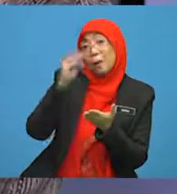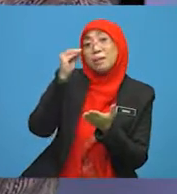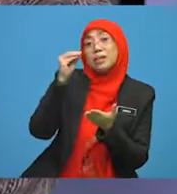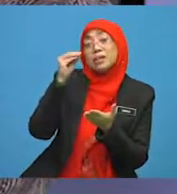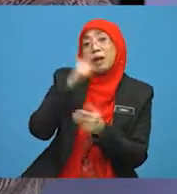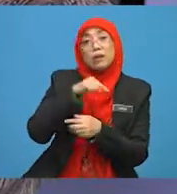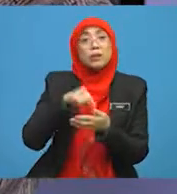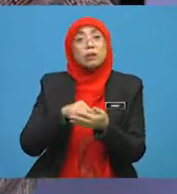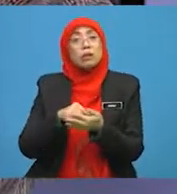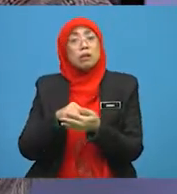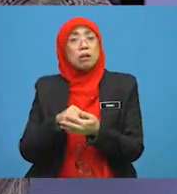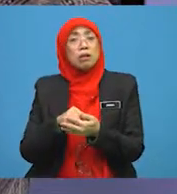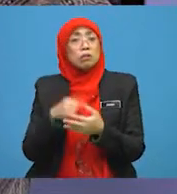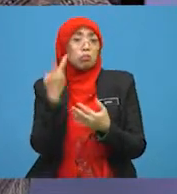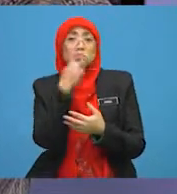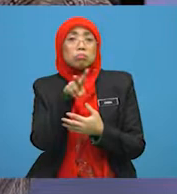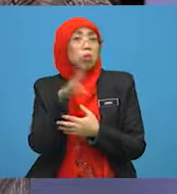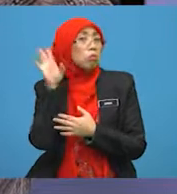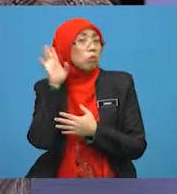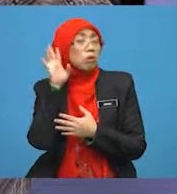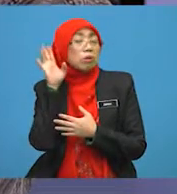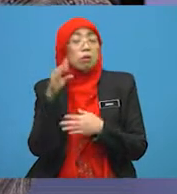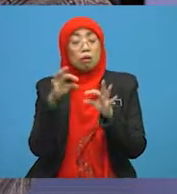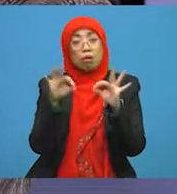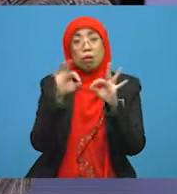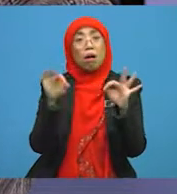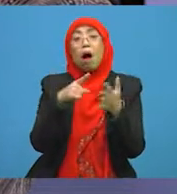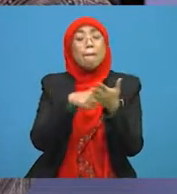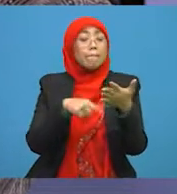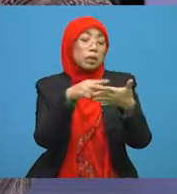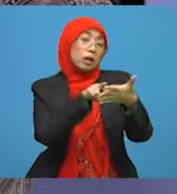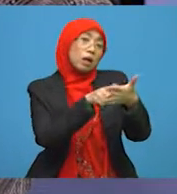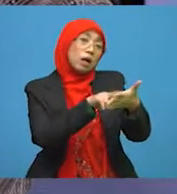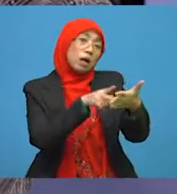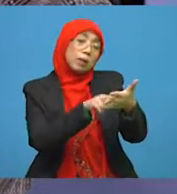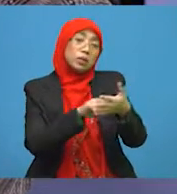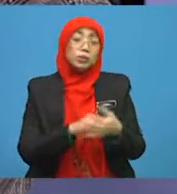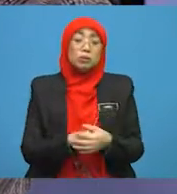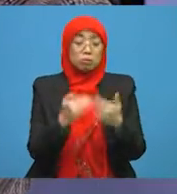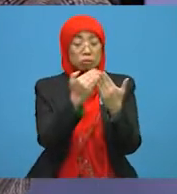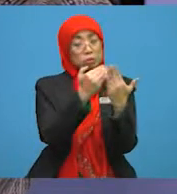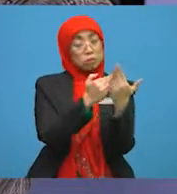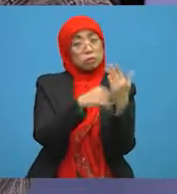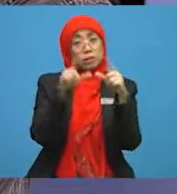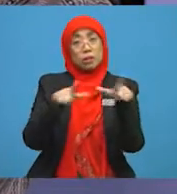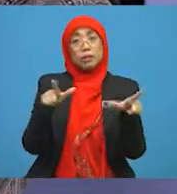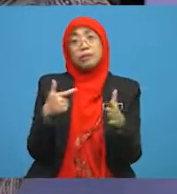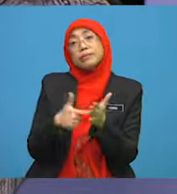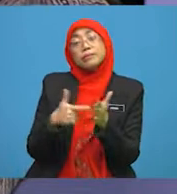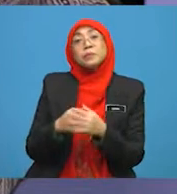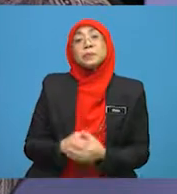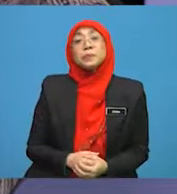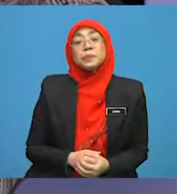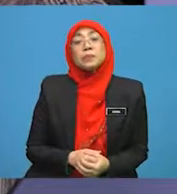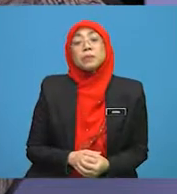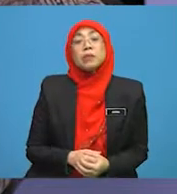ini dengan mendengar huraian tentang homonim, mironim dan polisemi daripada Cikgu Azizah pula. Silakan